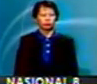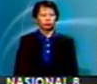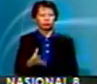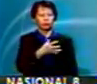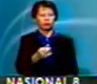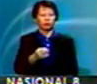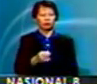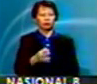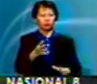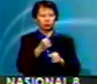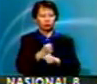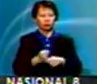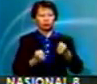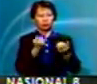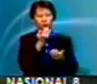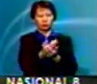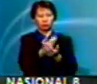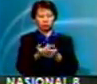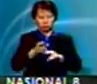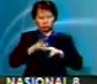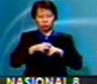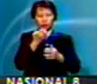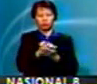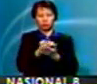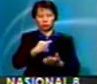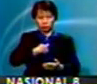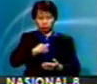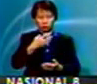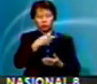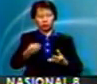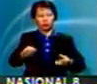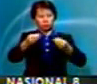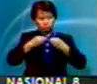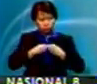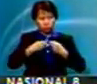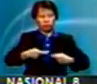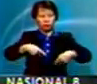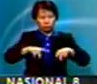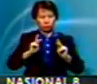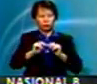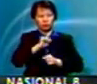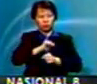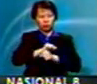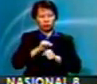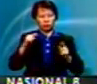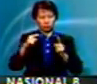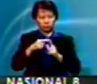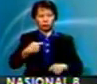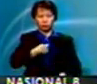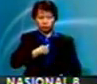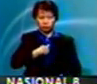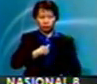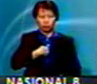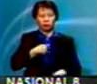juga menjana ekonomi saya sendiri dan memberi peluang pekerjaan kepada saing-saing